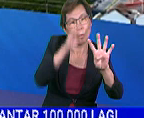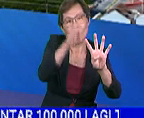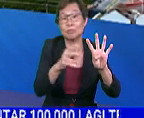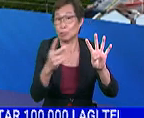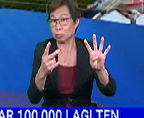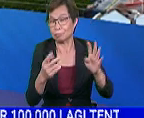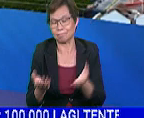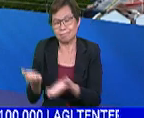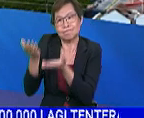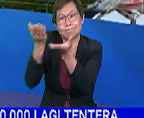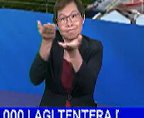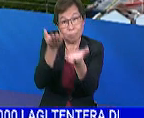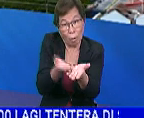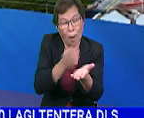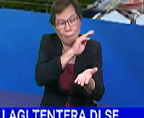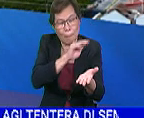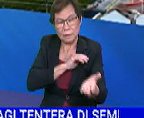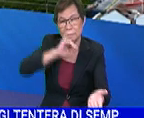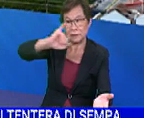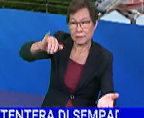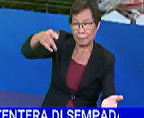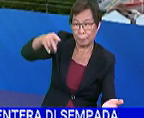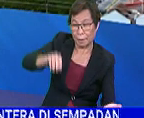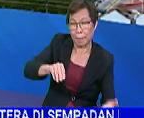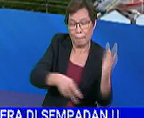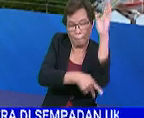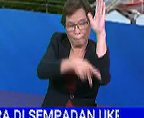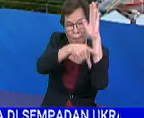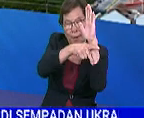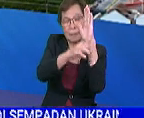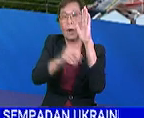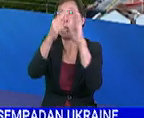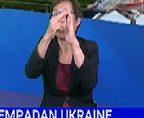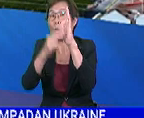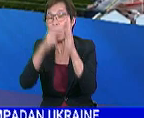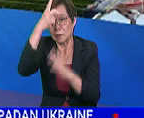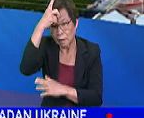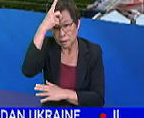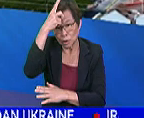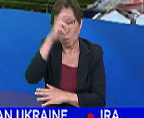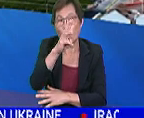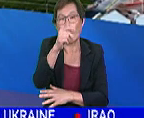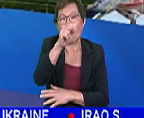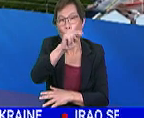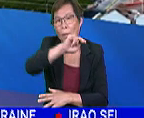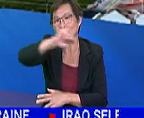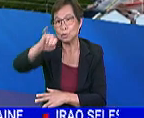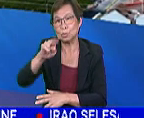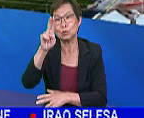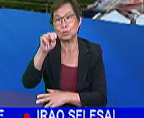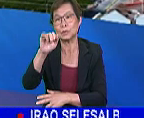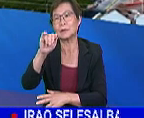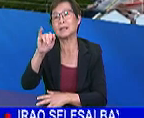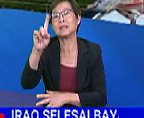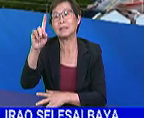ini pembentangan akan dibuat menteri di jabatan Perdana Menteri parlimen dan undang-undang Datuk Seri Dr Wan Junadi tuanku